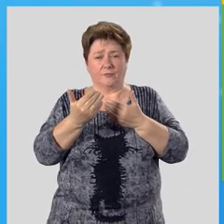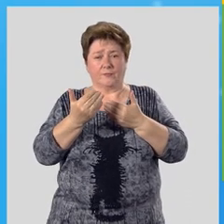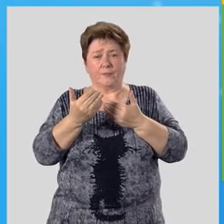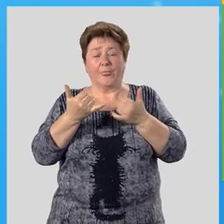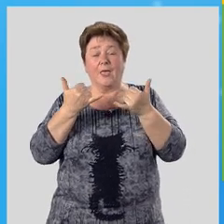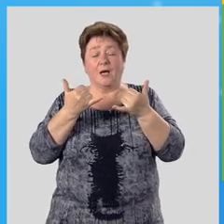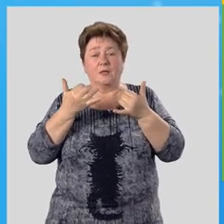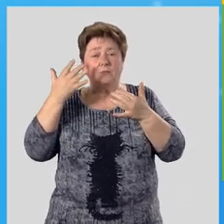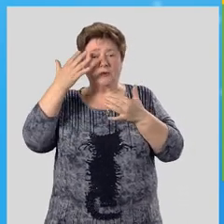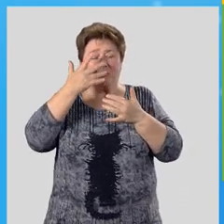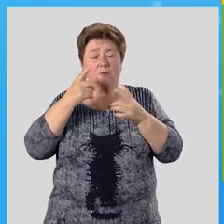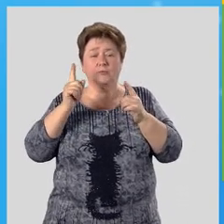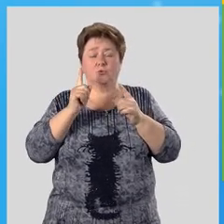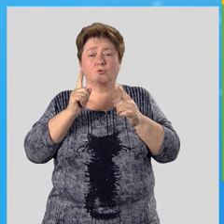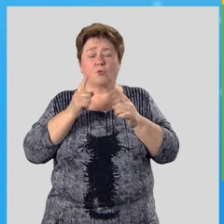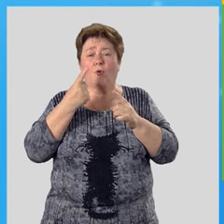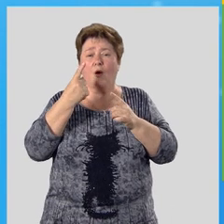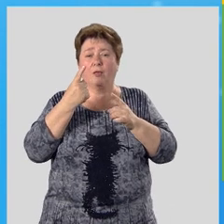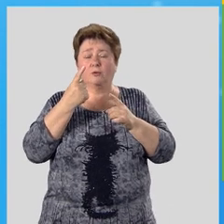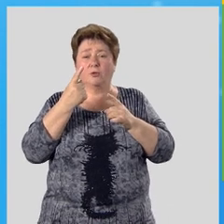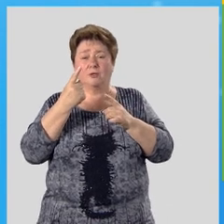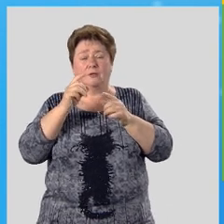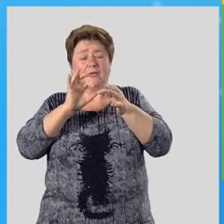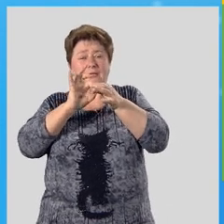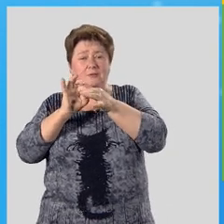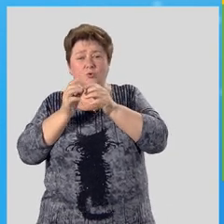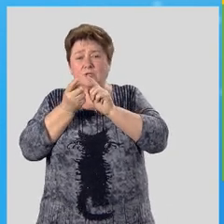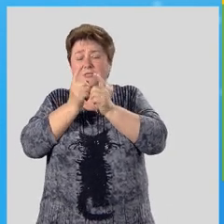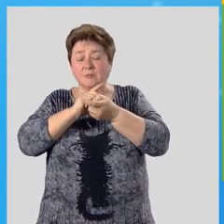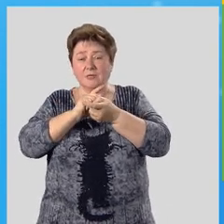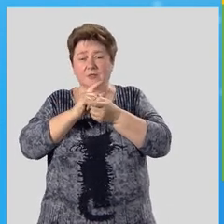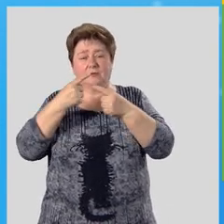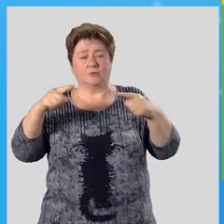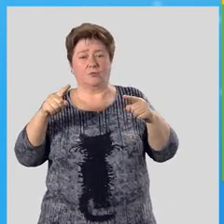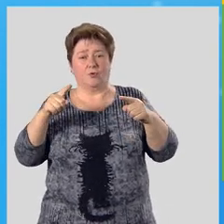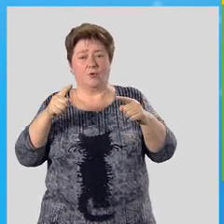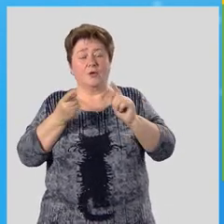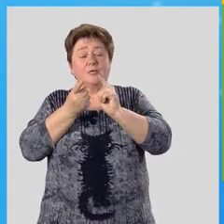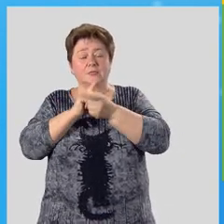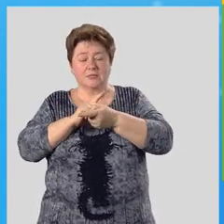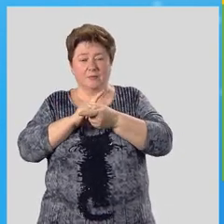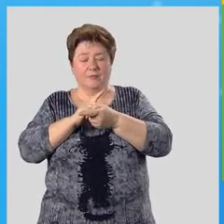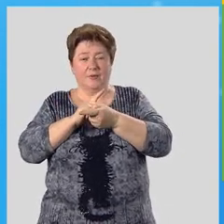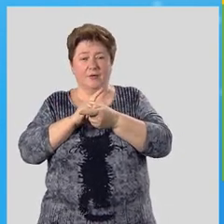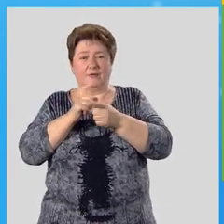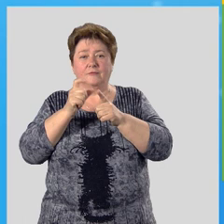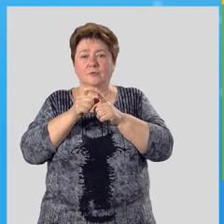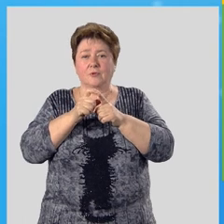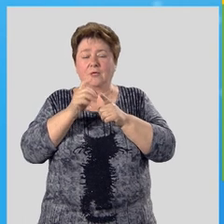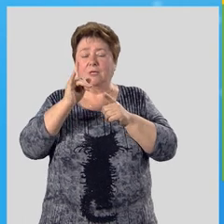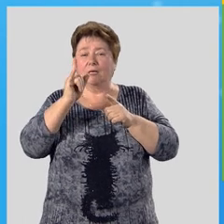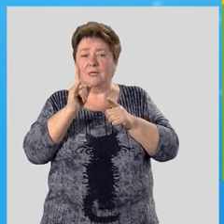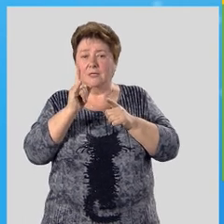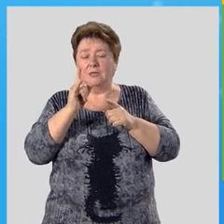А теперь представим, что один нуклеотид заменился на другой. Заменим в первом слове букву